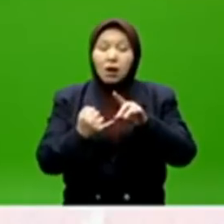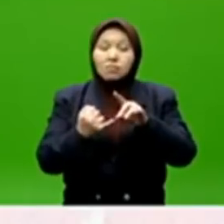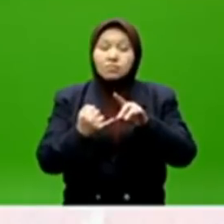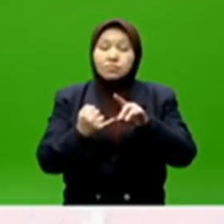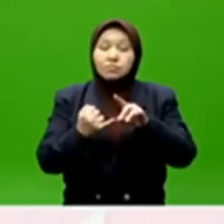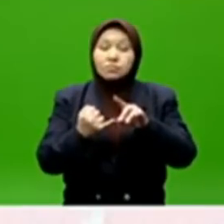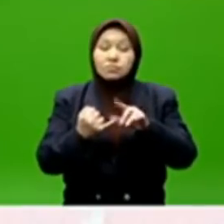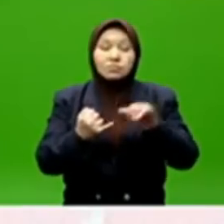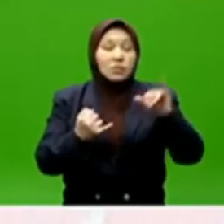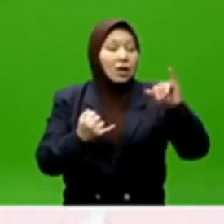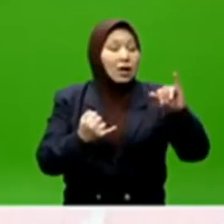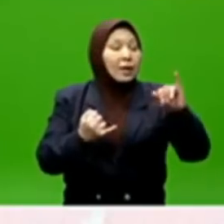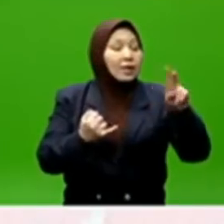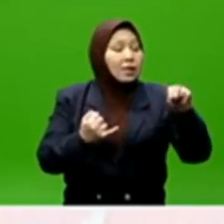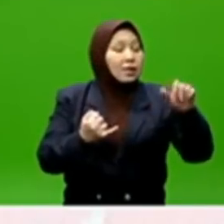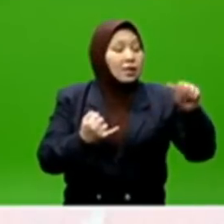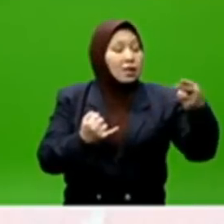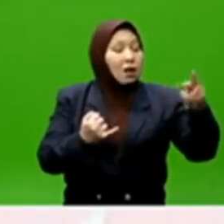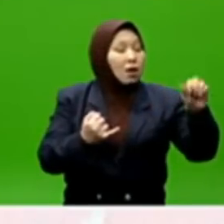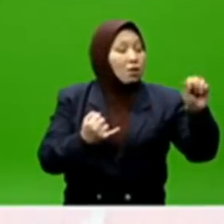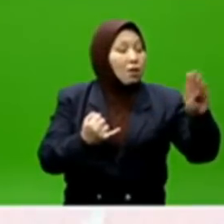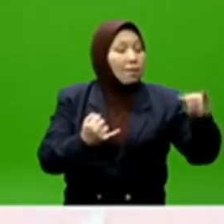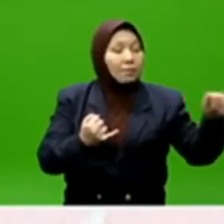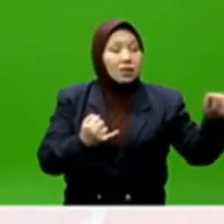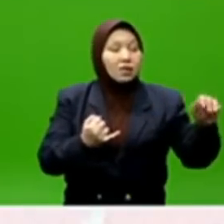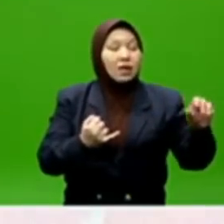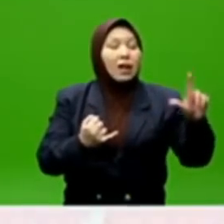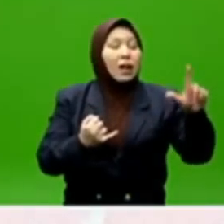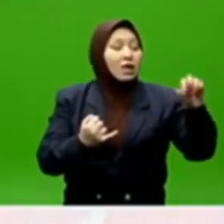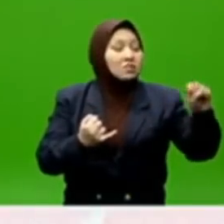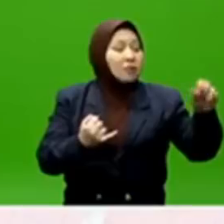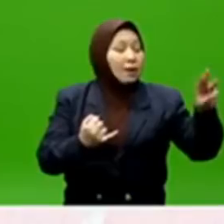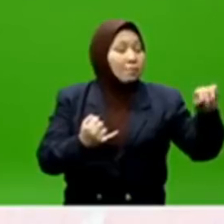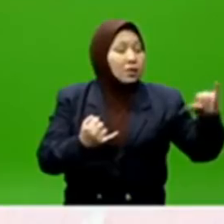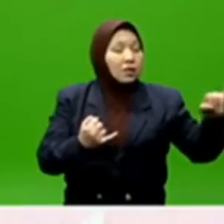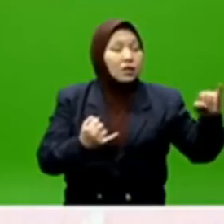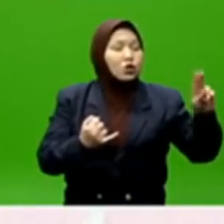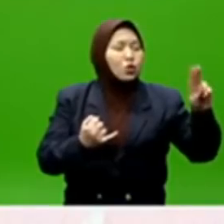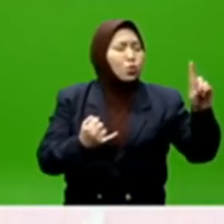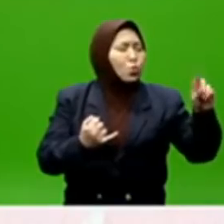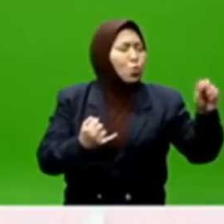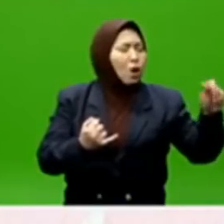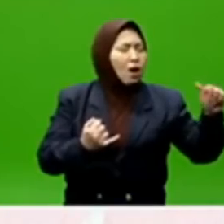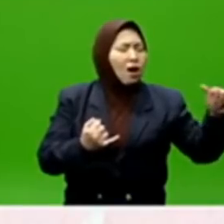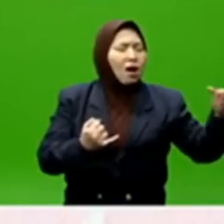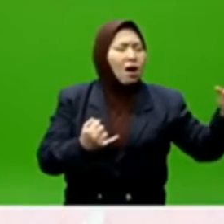iaitu inna rabbi lasami'ud du'a.